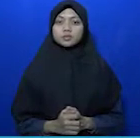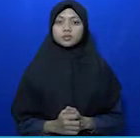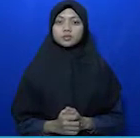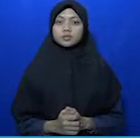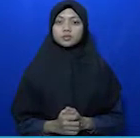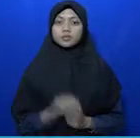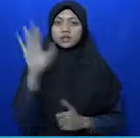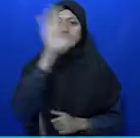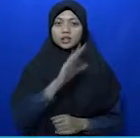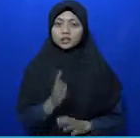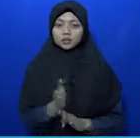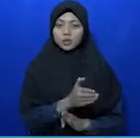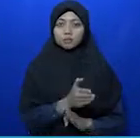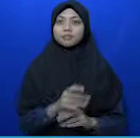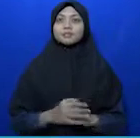Slide sebelumnya. Nah,